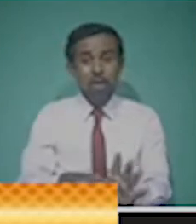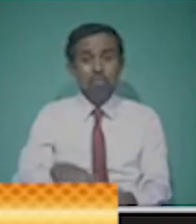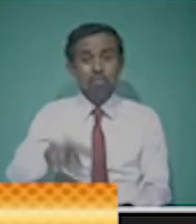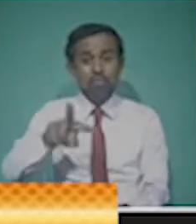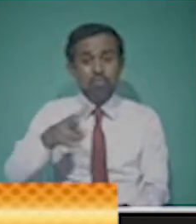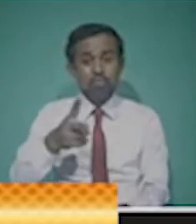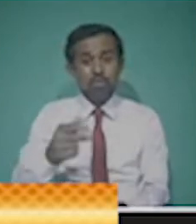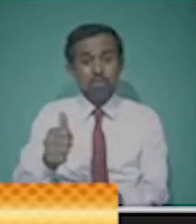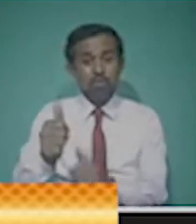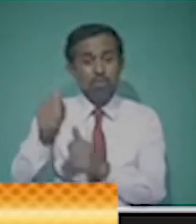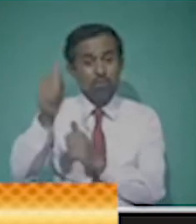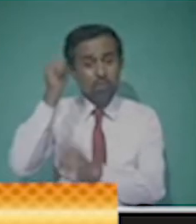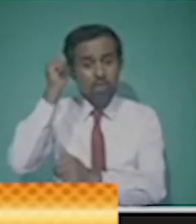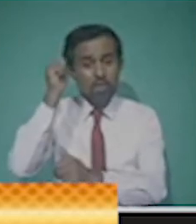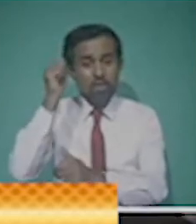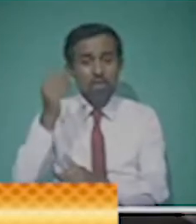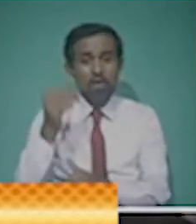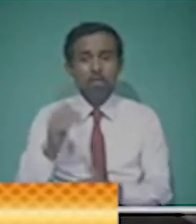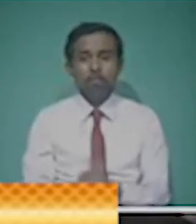துன்பங்களை, துயரங்களை,